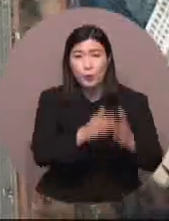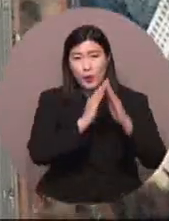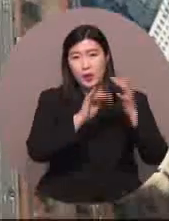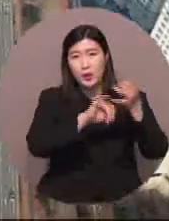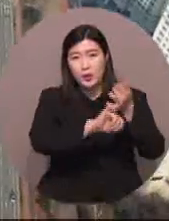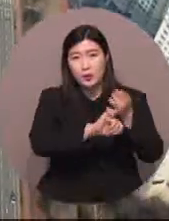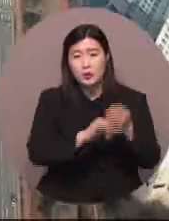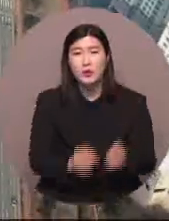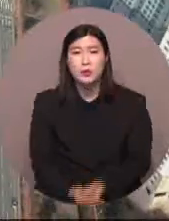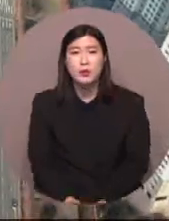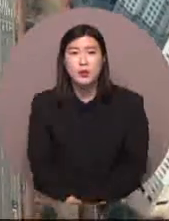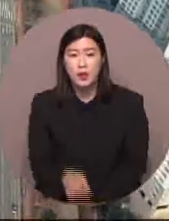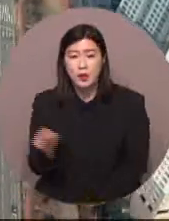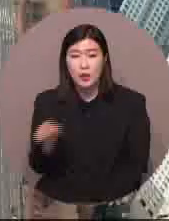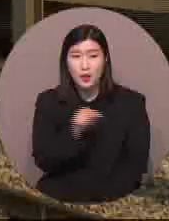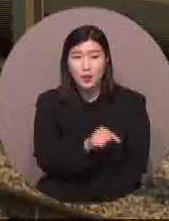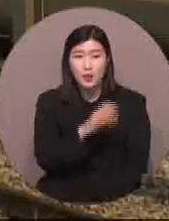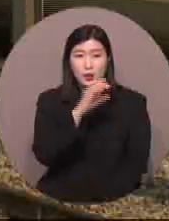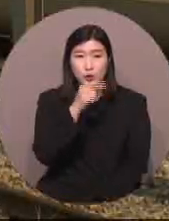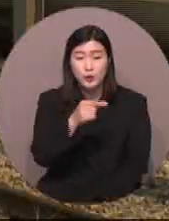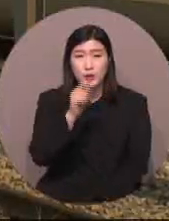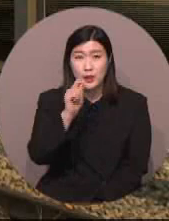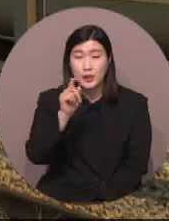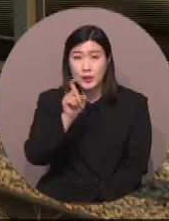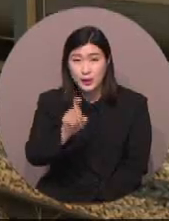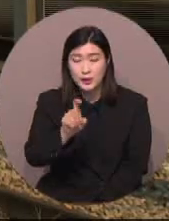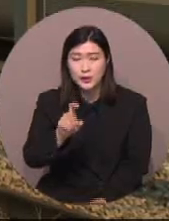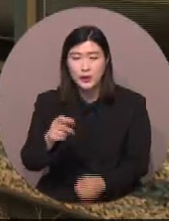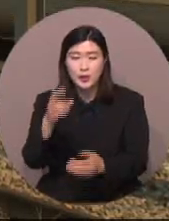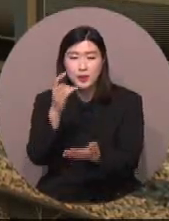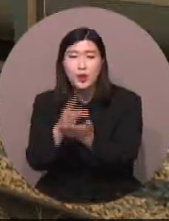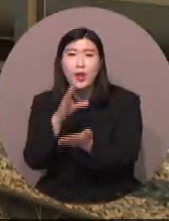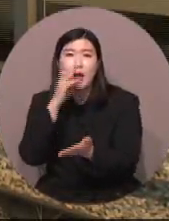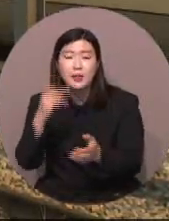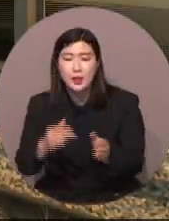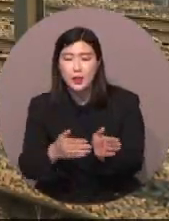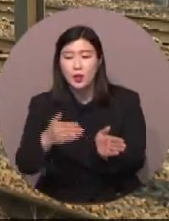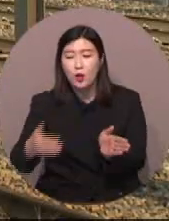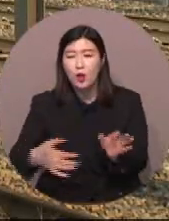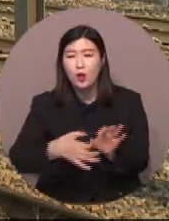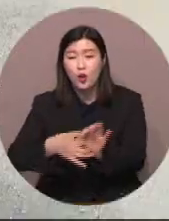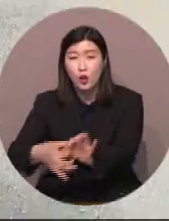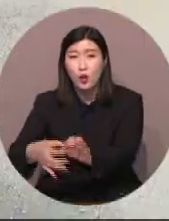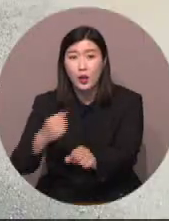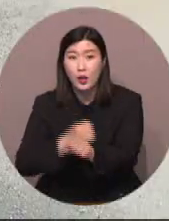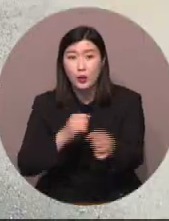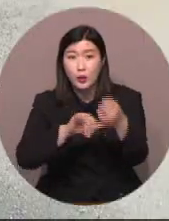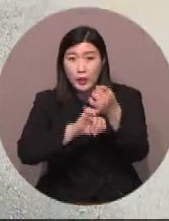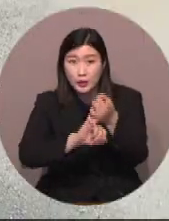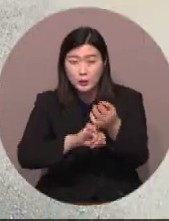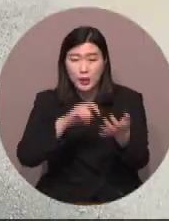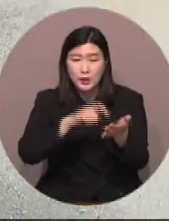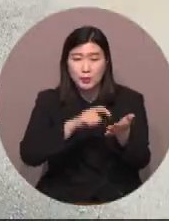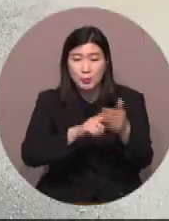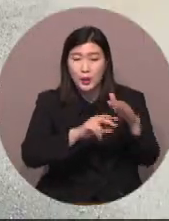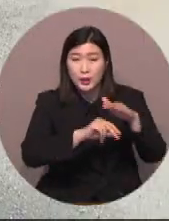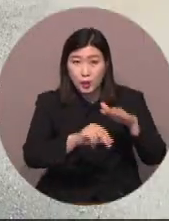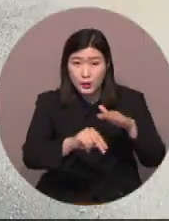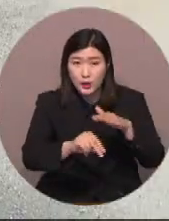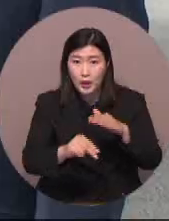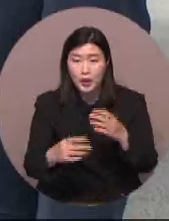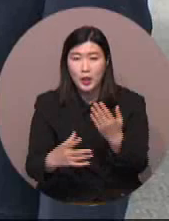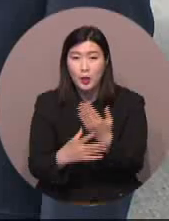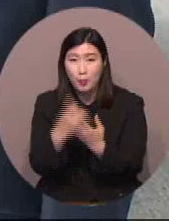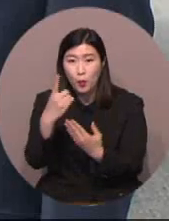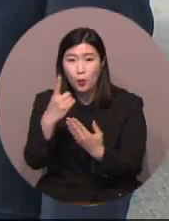두 후보 모두 gtx 시 노선을 천안과 상까지 연결하게 따고 말하며 광역급행 버스 연장과 복합환승센터